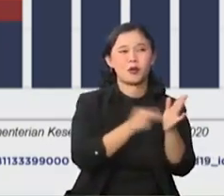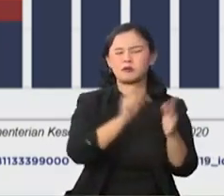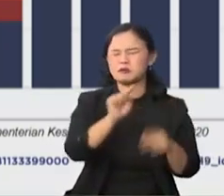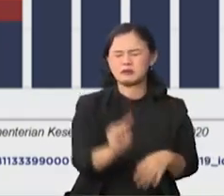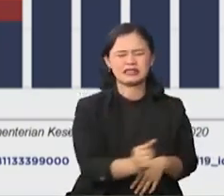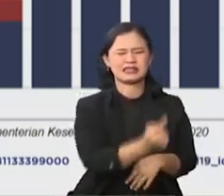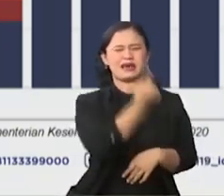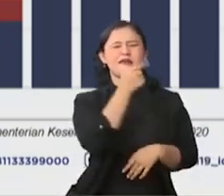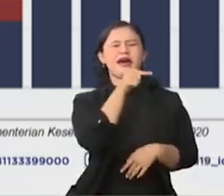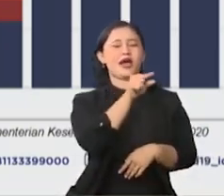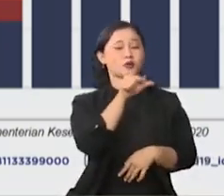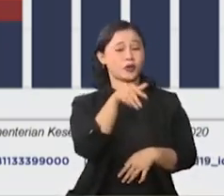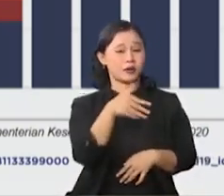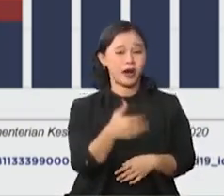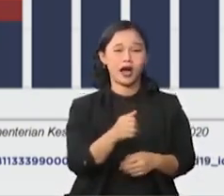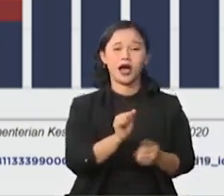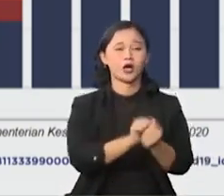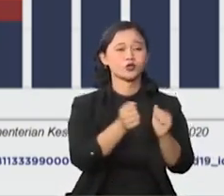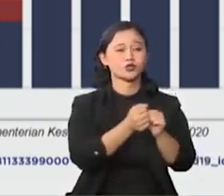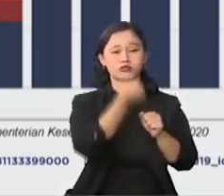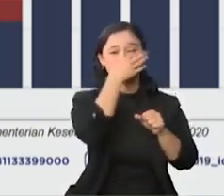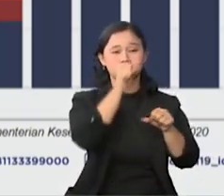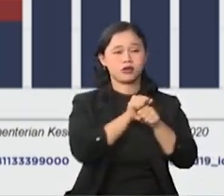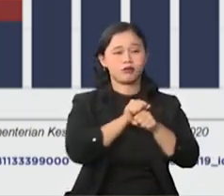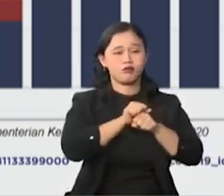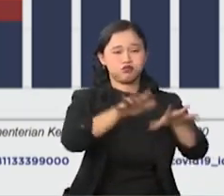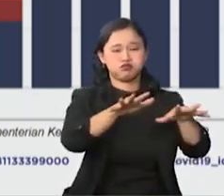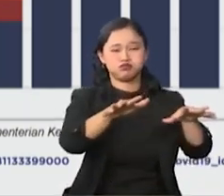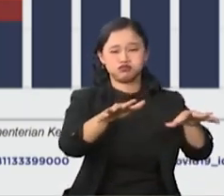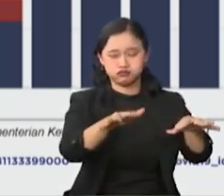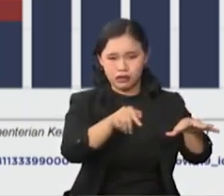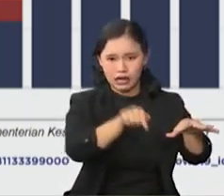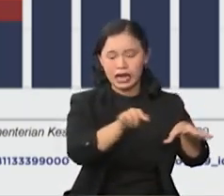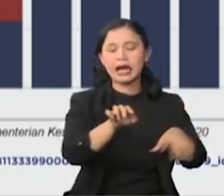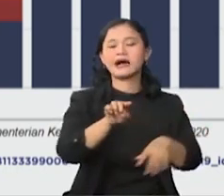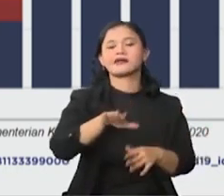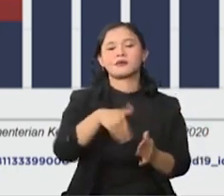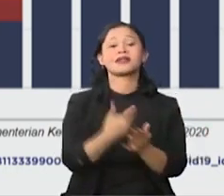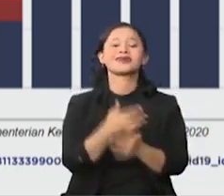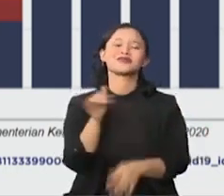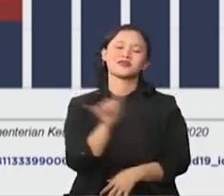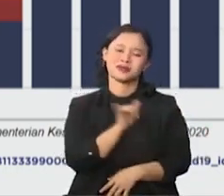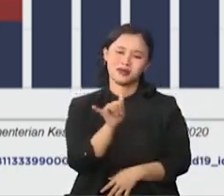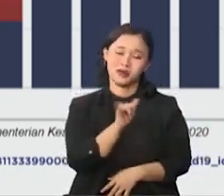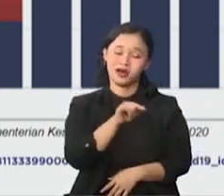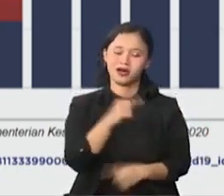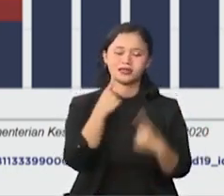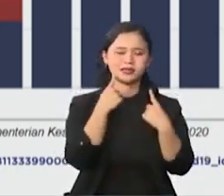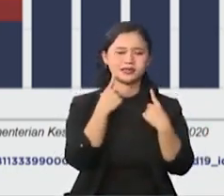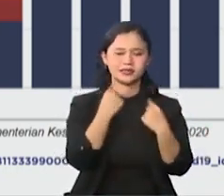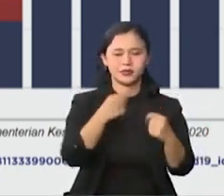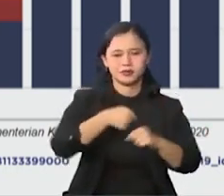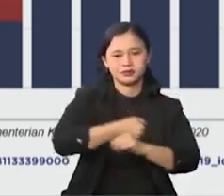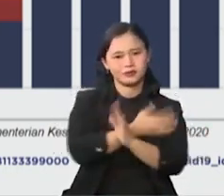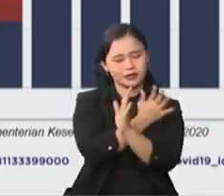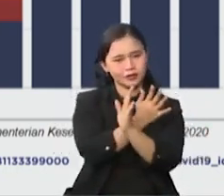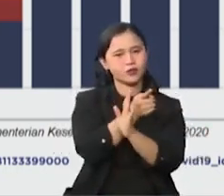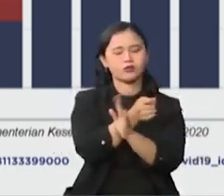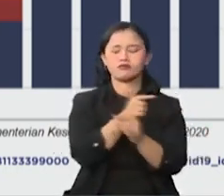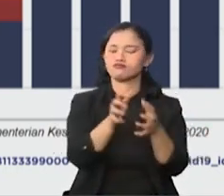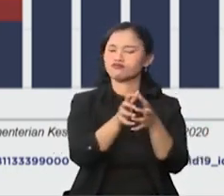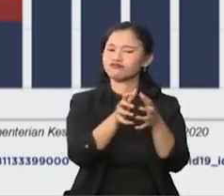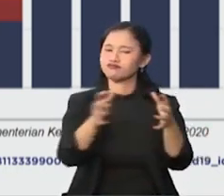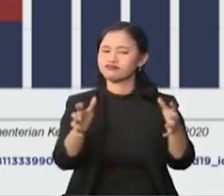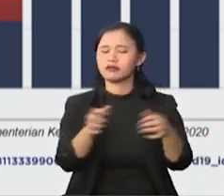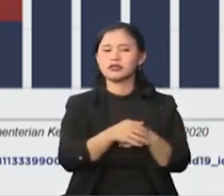pertama untuk jumlah kasus positif begitu juga untuk jumlah kematiannya Jawa Timur menempati peringkat